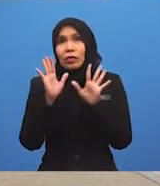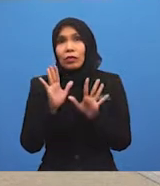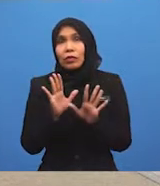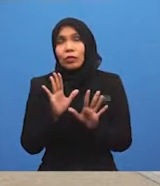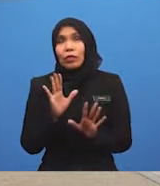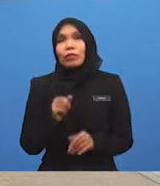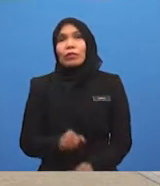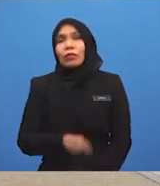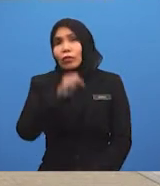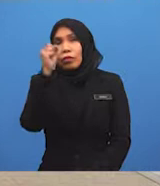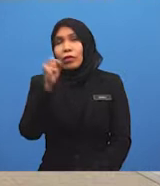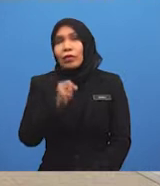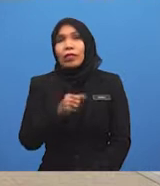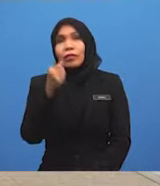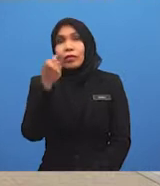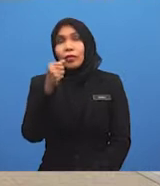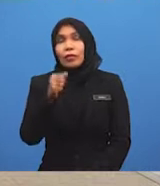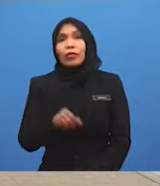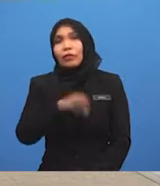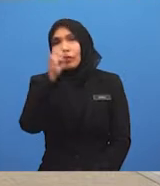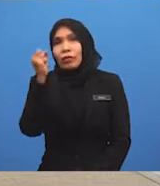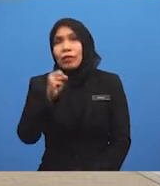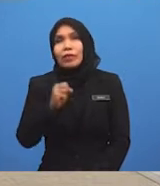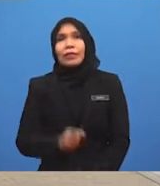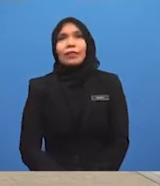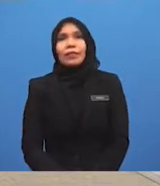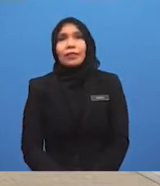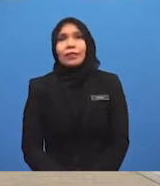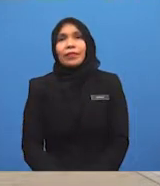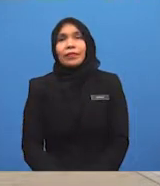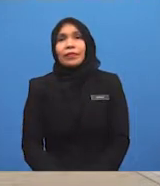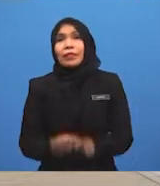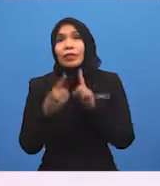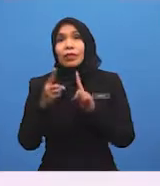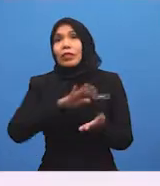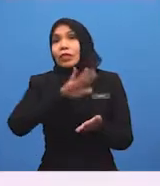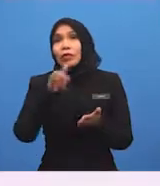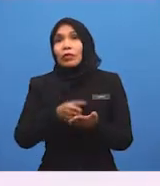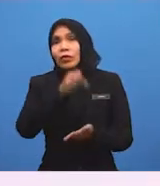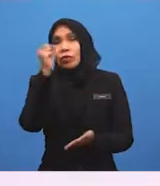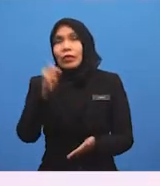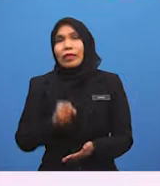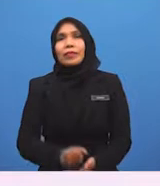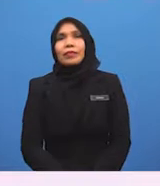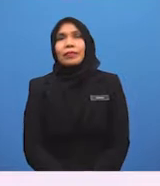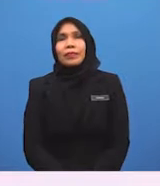soalan aneka pilihan untuk murid-murid. Sila menjawab semua soalan. Soalan